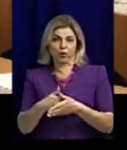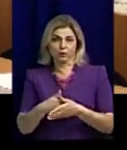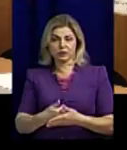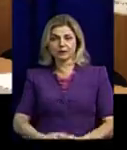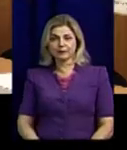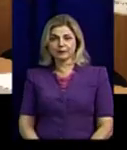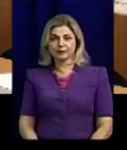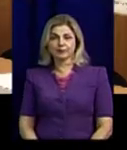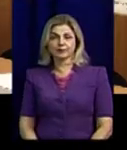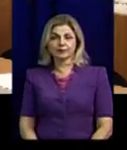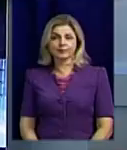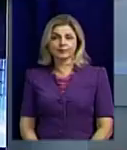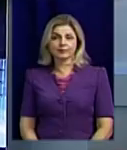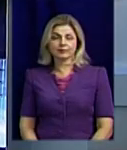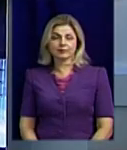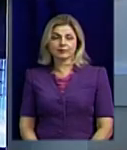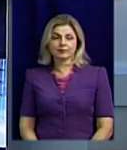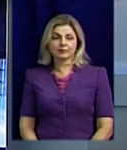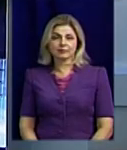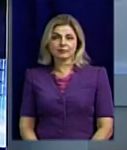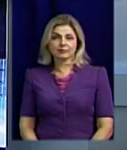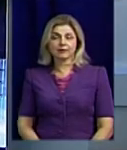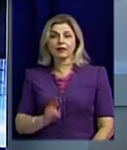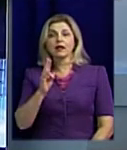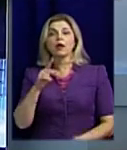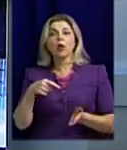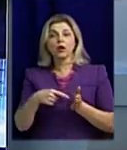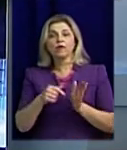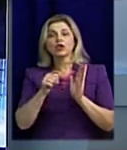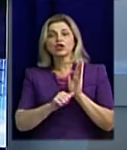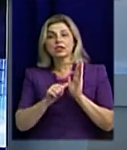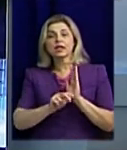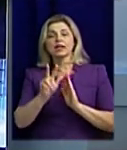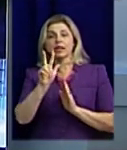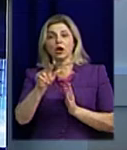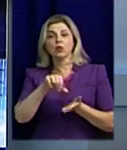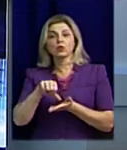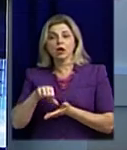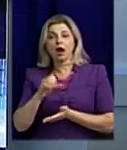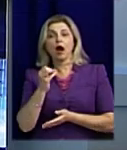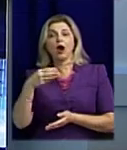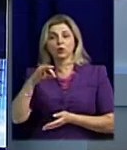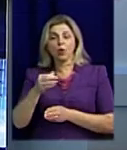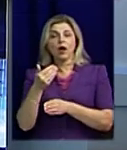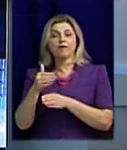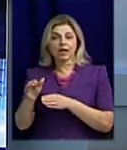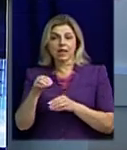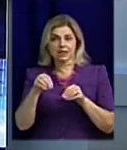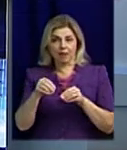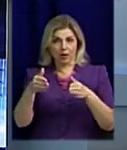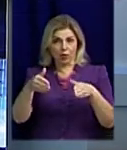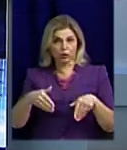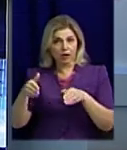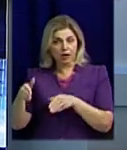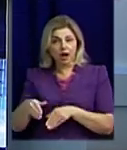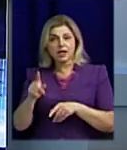Чорний, телевізійні новини Миколаївщини. У Миколаєві 63 учасникам АТО виділили земельні ділянки. За